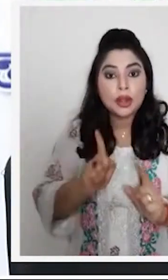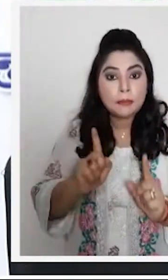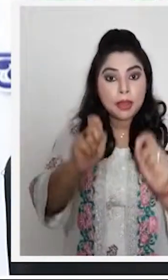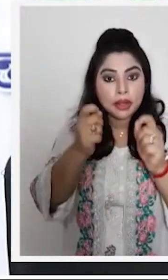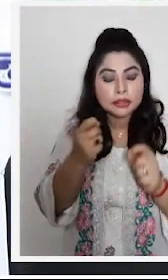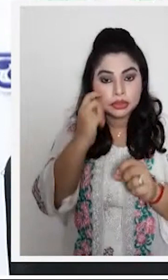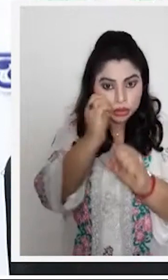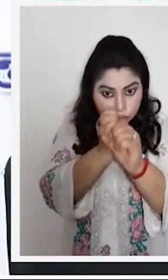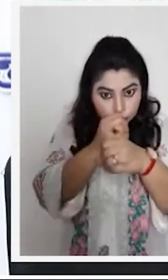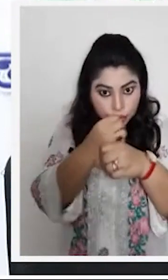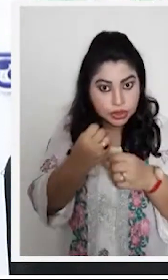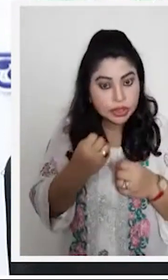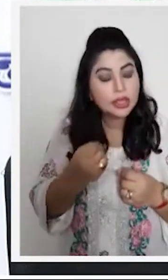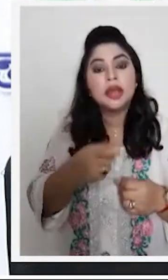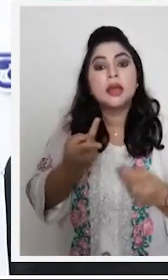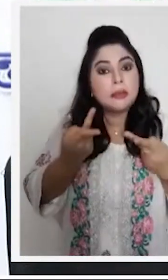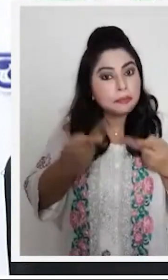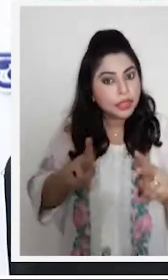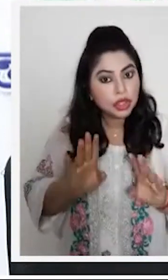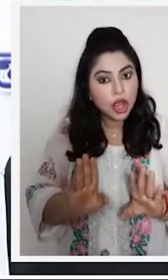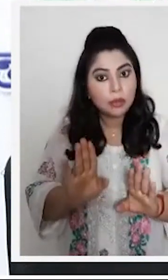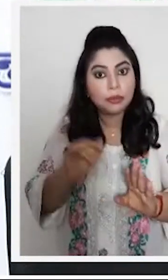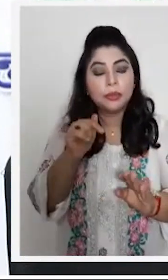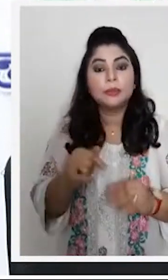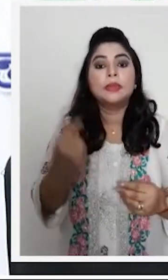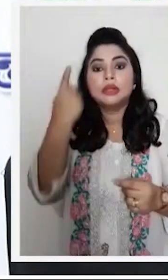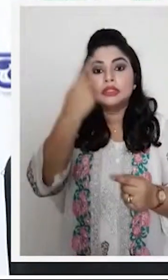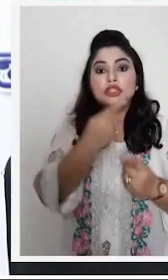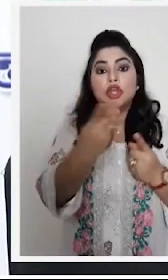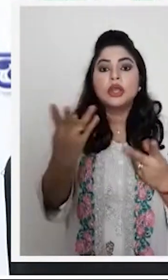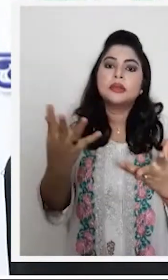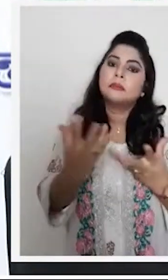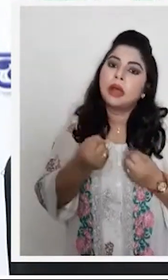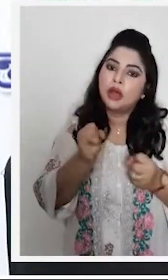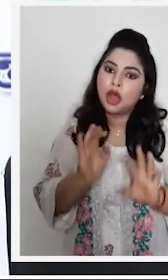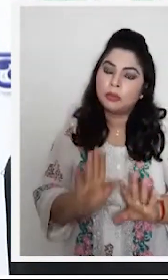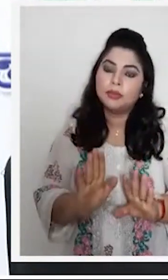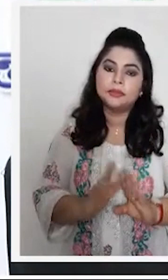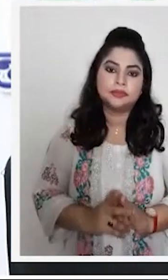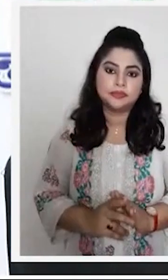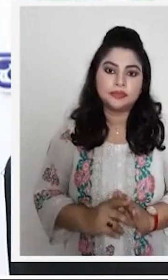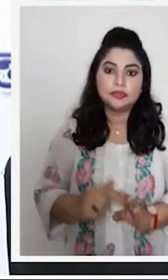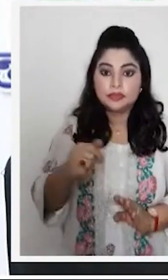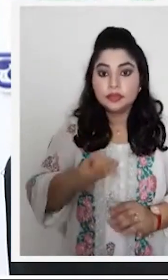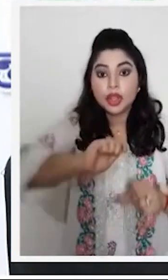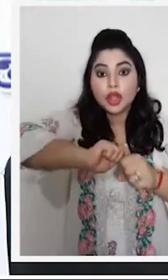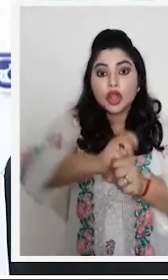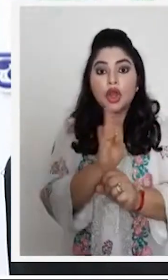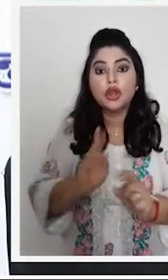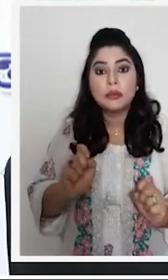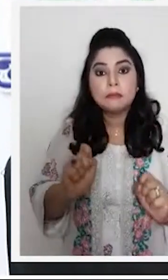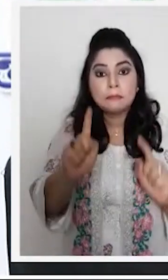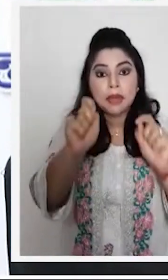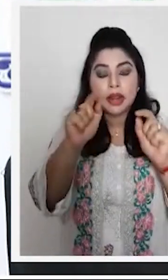কমে আসতে পারে। কিন্তু করোনার পরীক্ষার সংখ্যা বৃদ্ধি করলে অনেক লুক্কায়িত এবং মৃত্যু